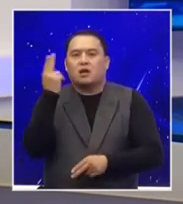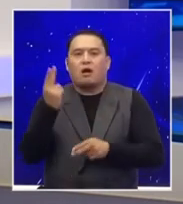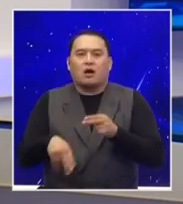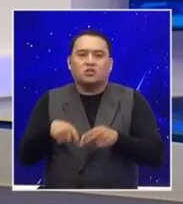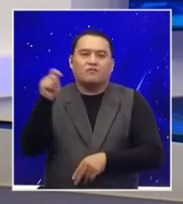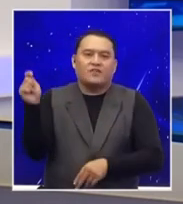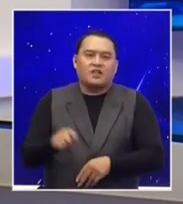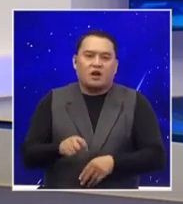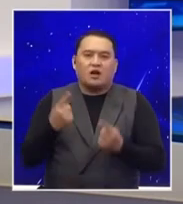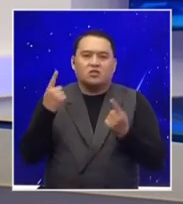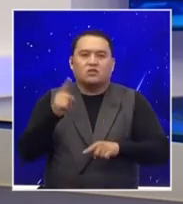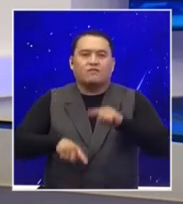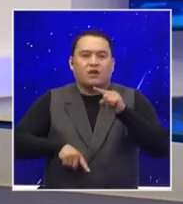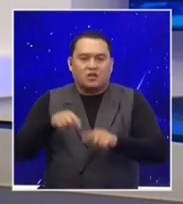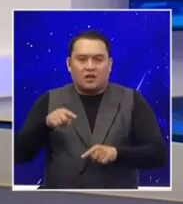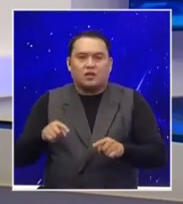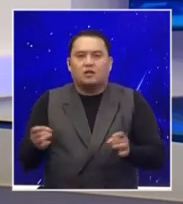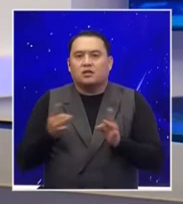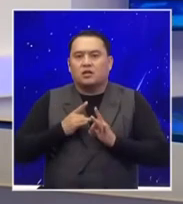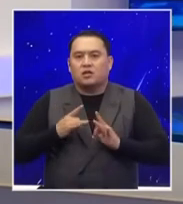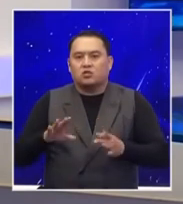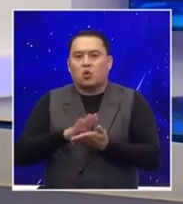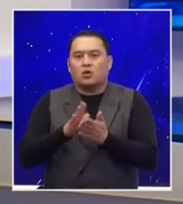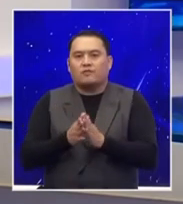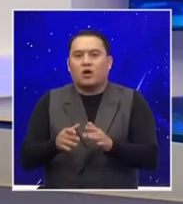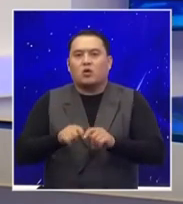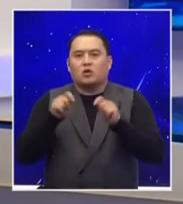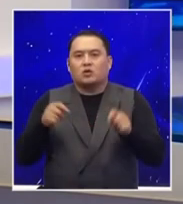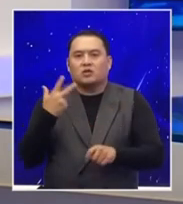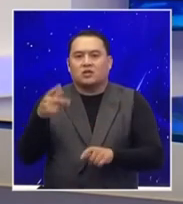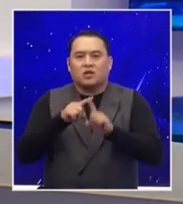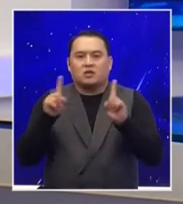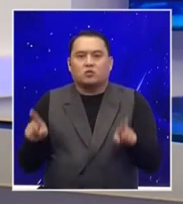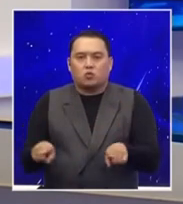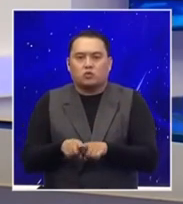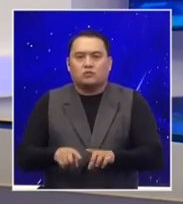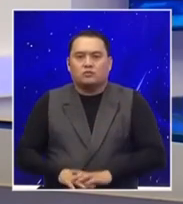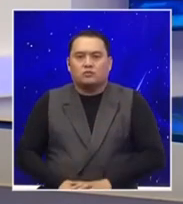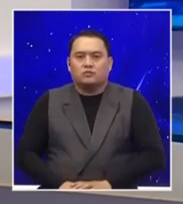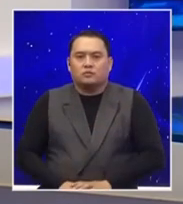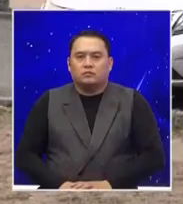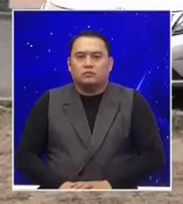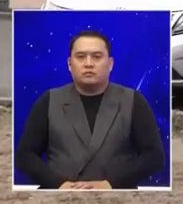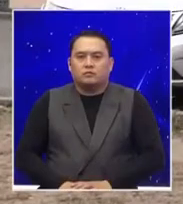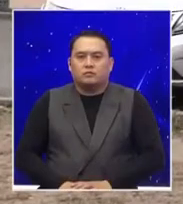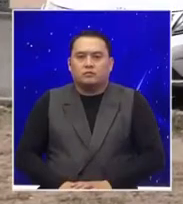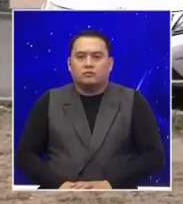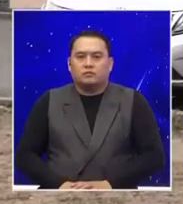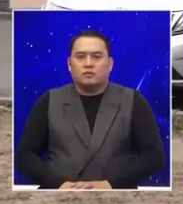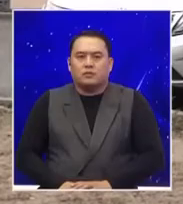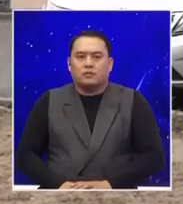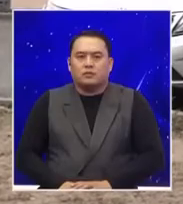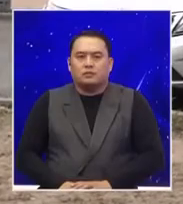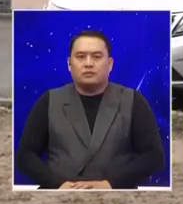75-летия окончания Великой Отечественной войны торжественно открыли сразу 3 мемориальных доски. Имя каждого,